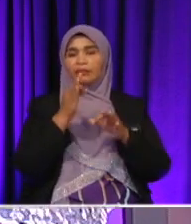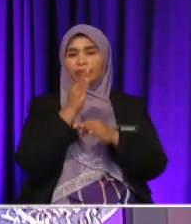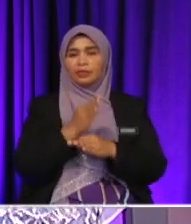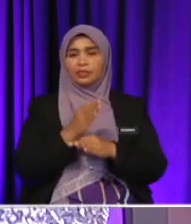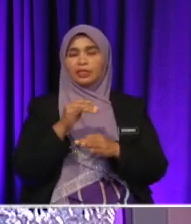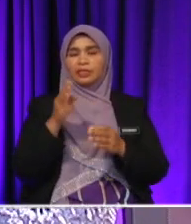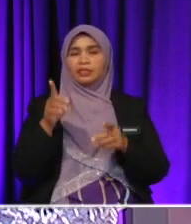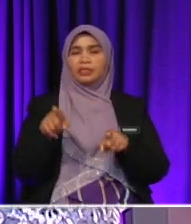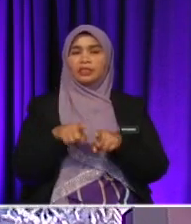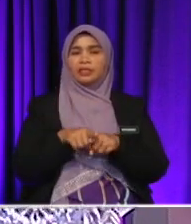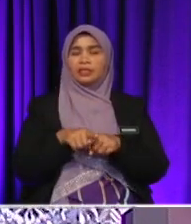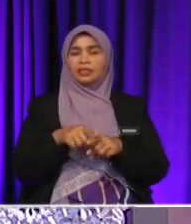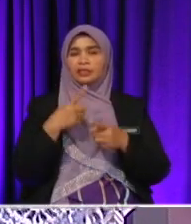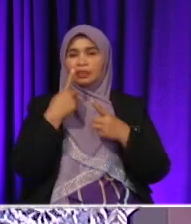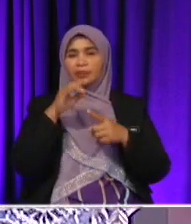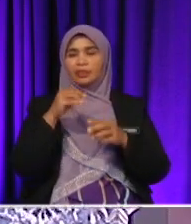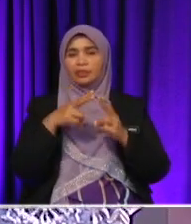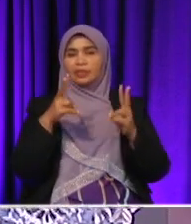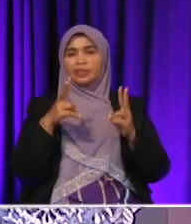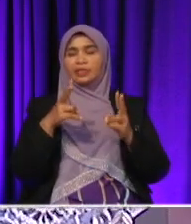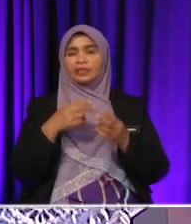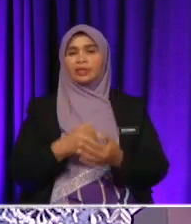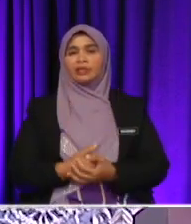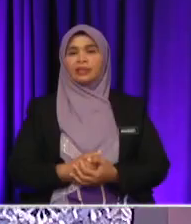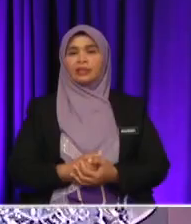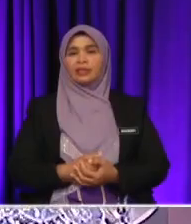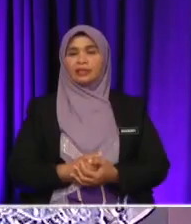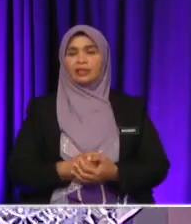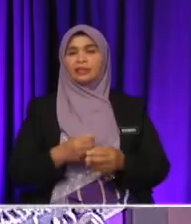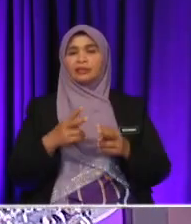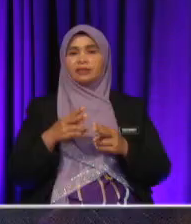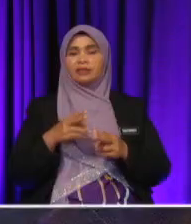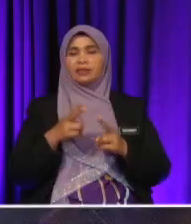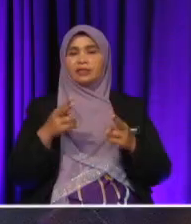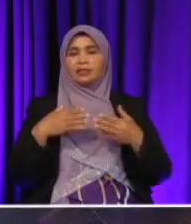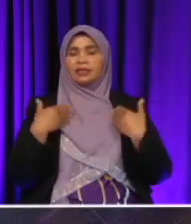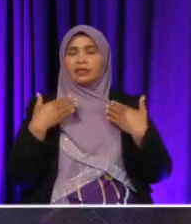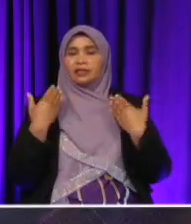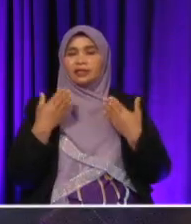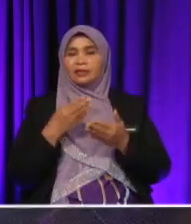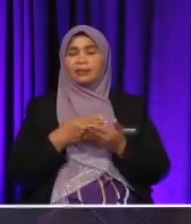jawaban yang sangat Bernas jadi Cikgu dengan rasa gembira ya